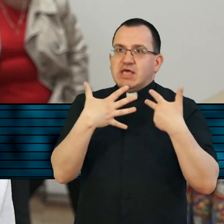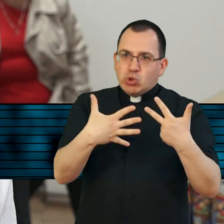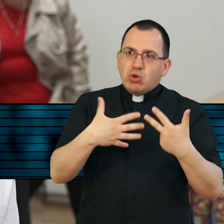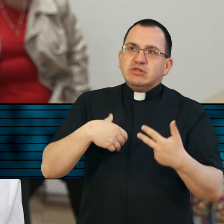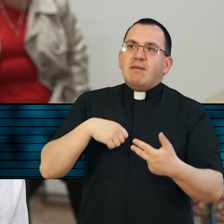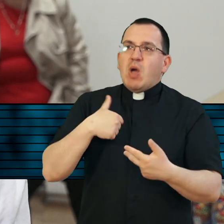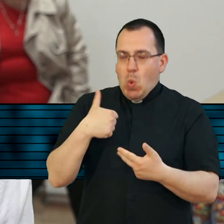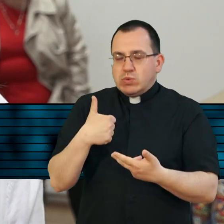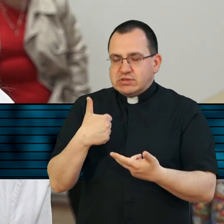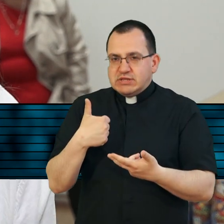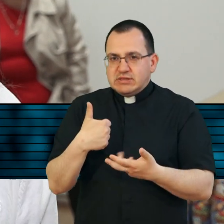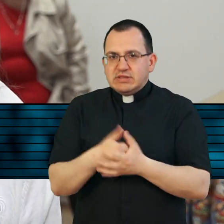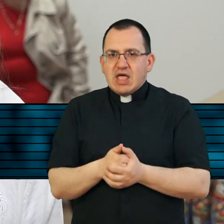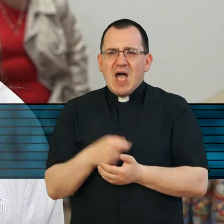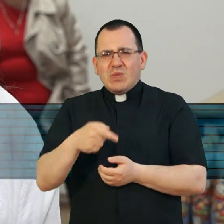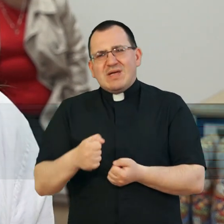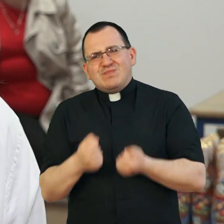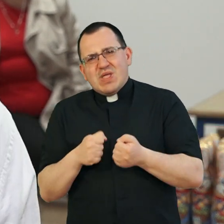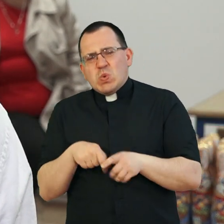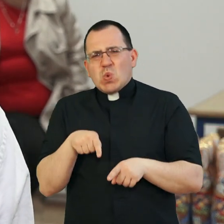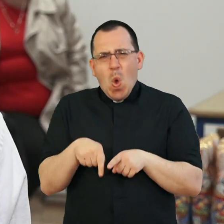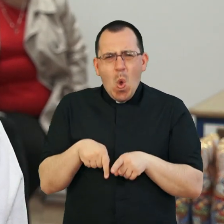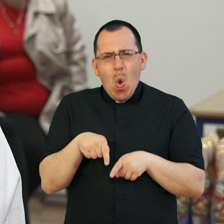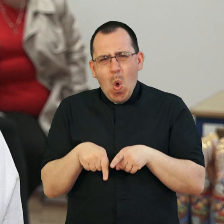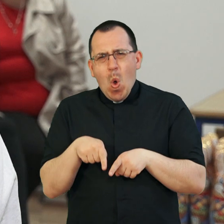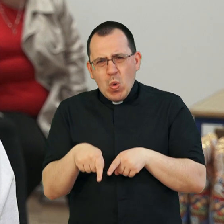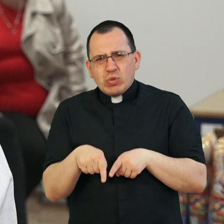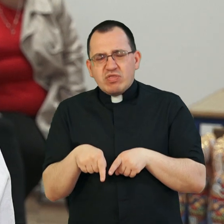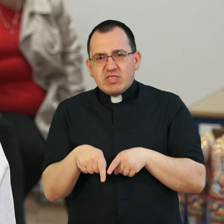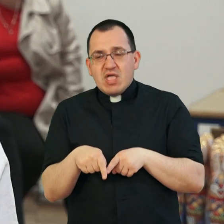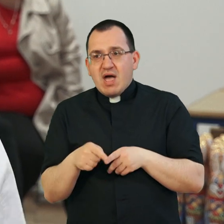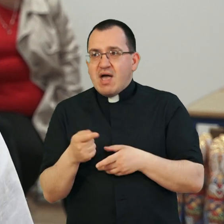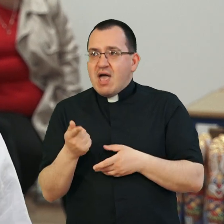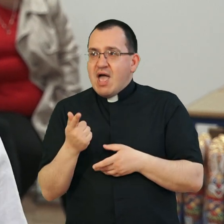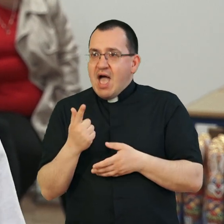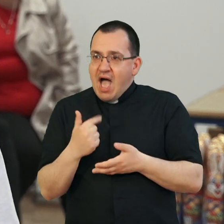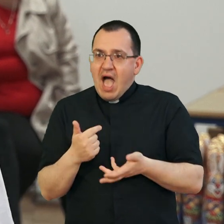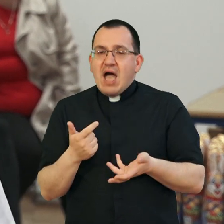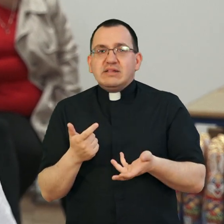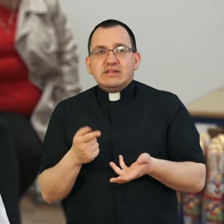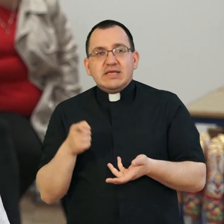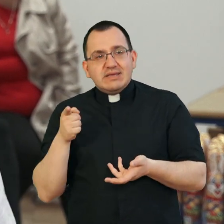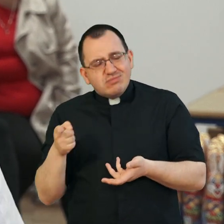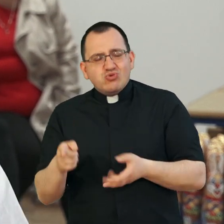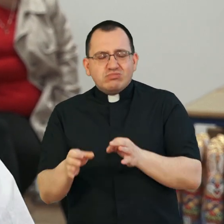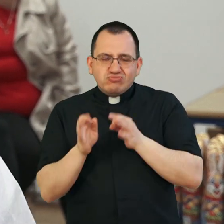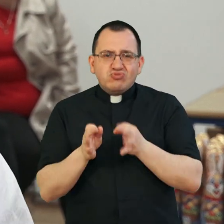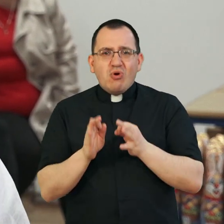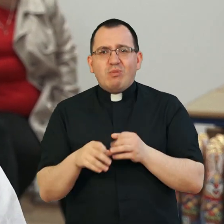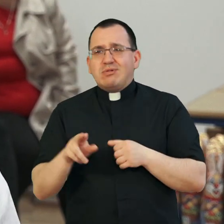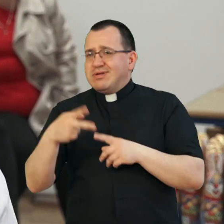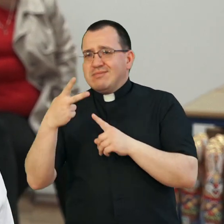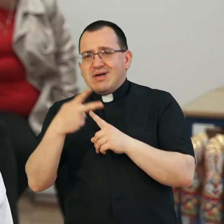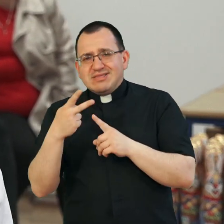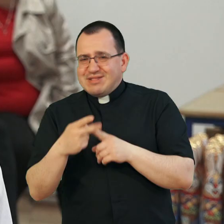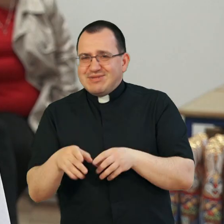78 godina, ona teško hodi, ali reći da i tu je dobro, ona ima